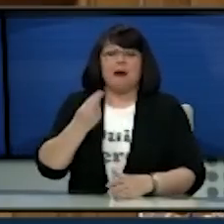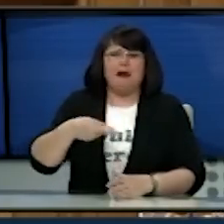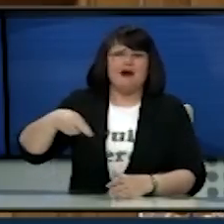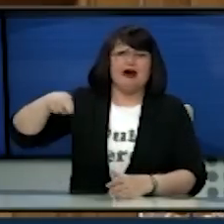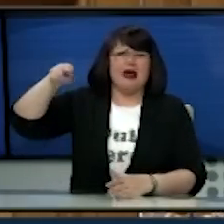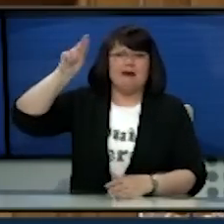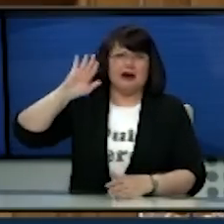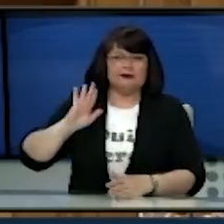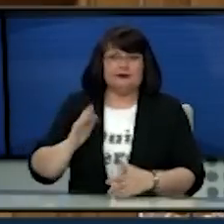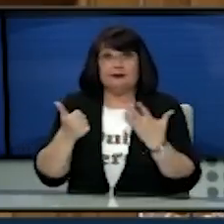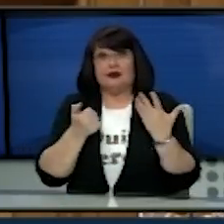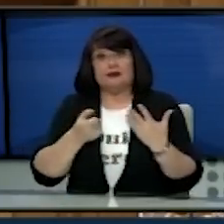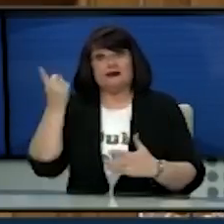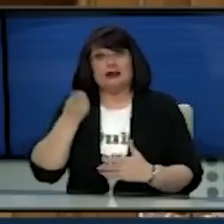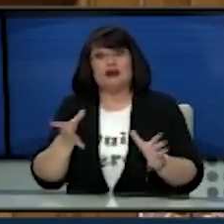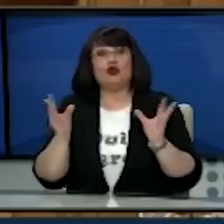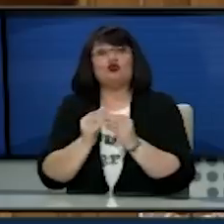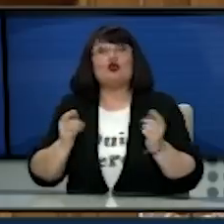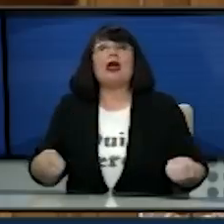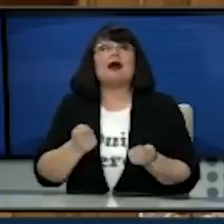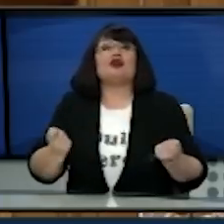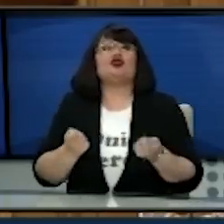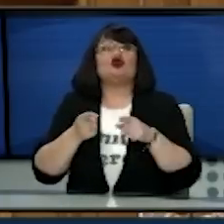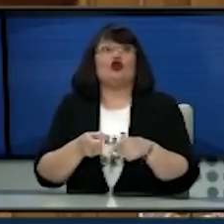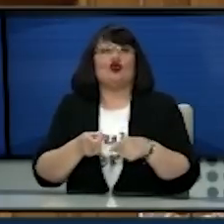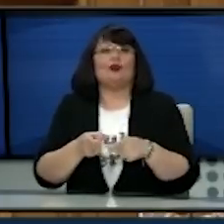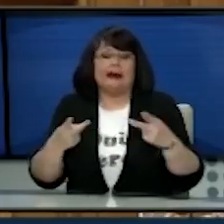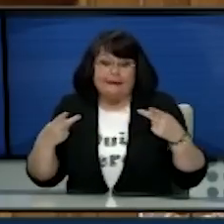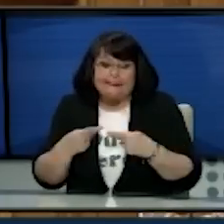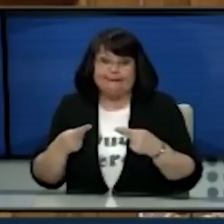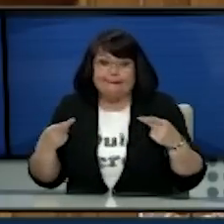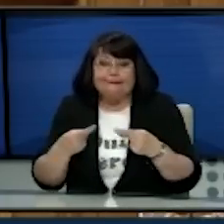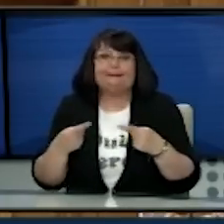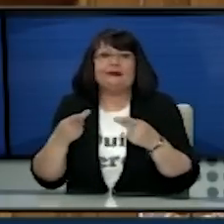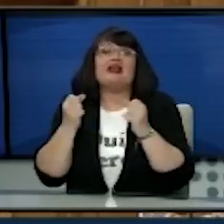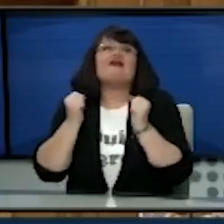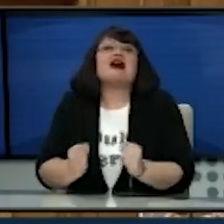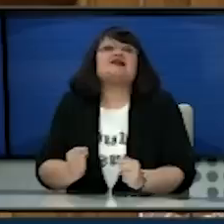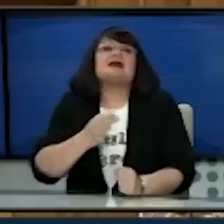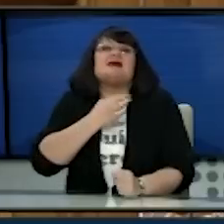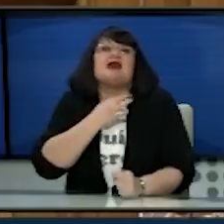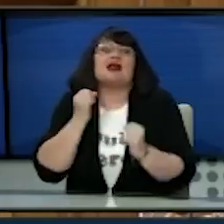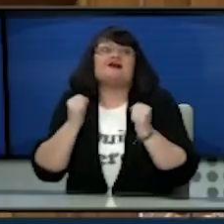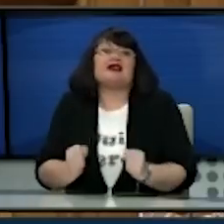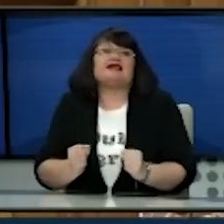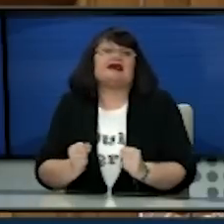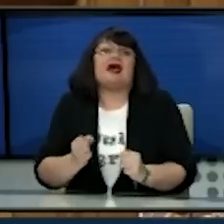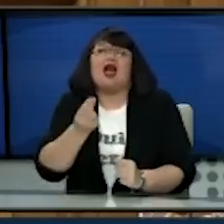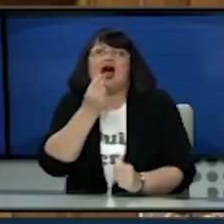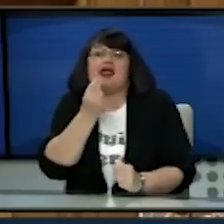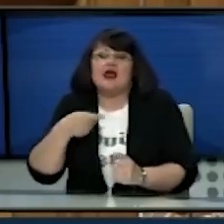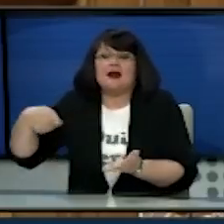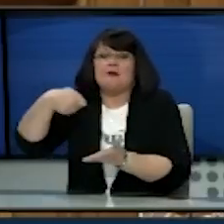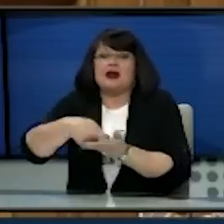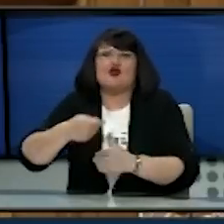σκαρφαλώνουν. Το 60% των εργαζομένων κάνει περικοπές σε στοιχειώδες ανάγκες για να πληρώνει το